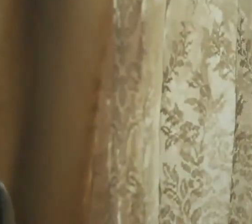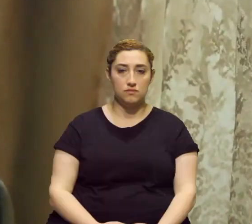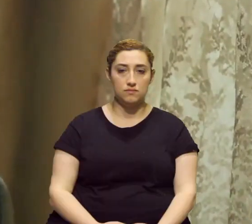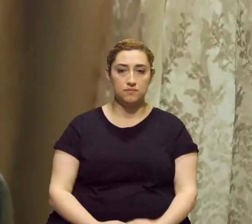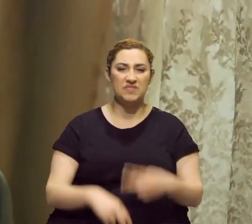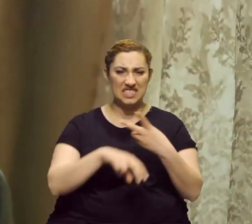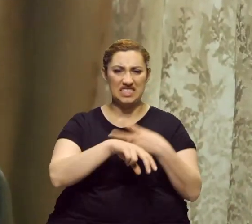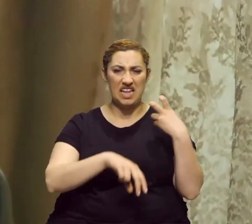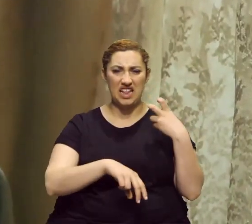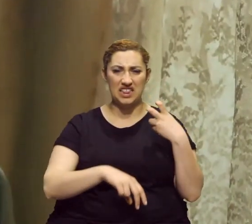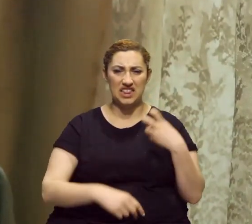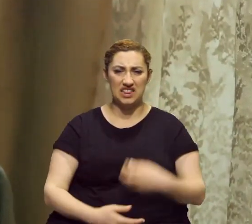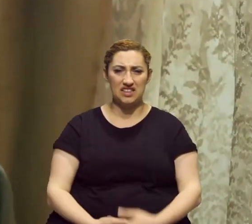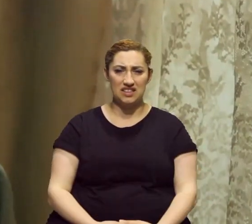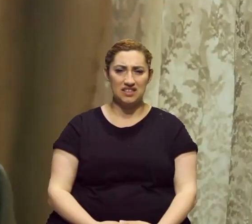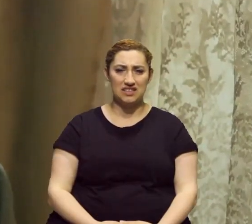2 saat.